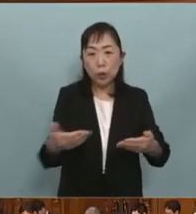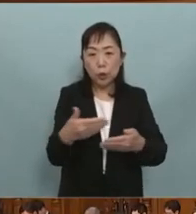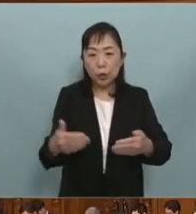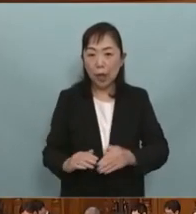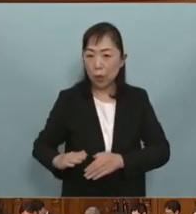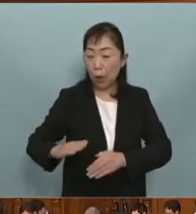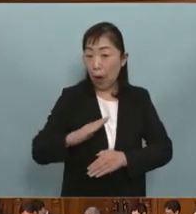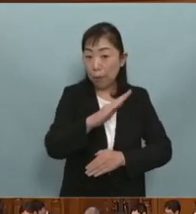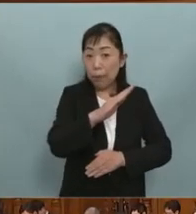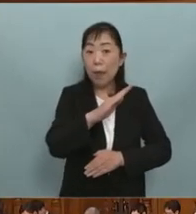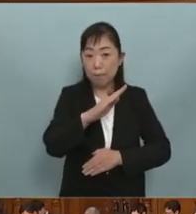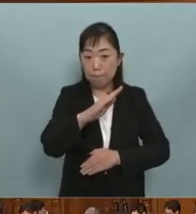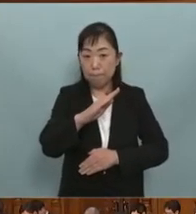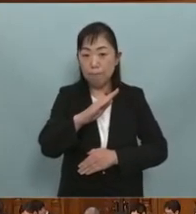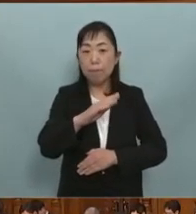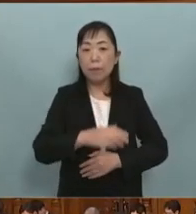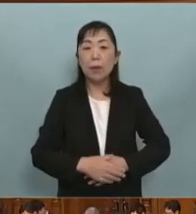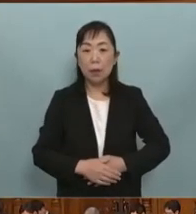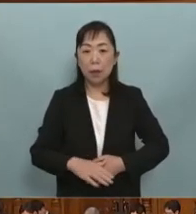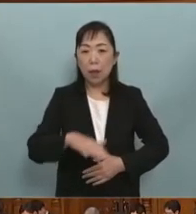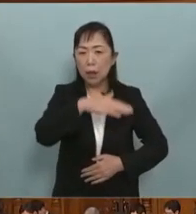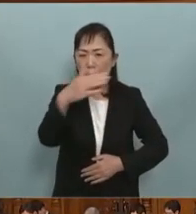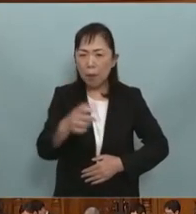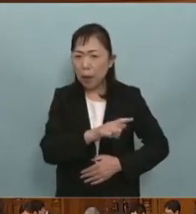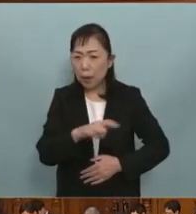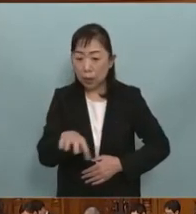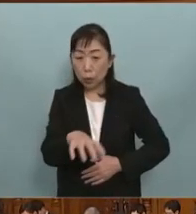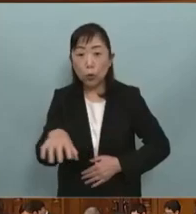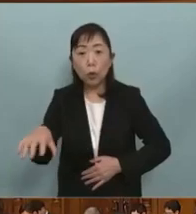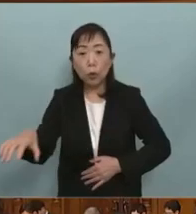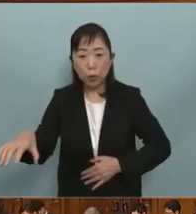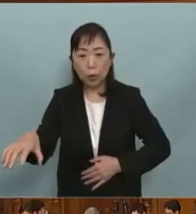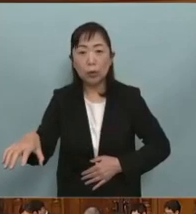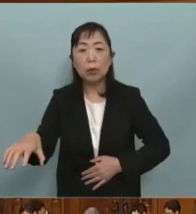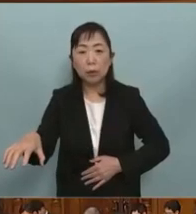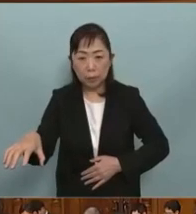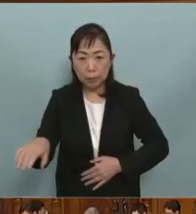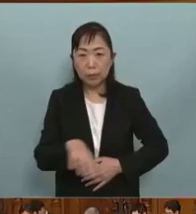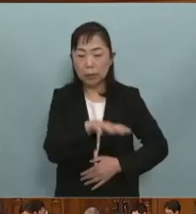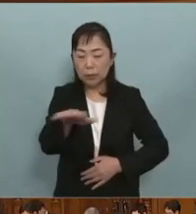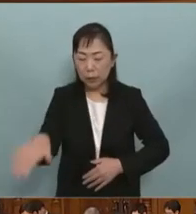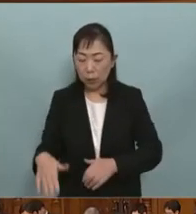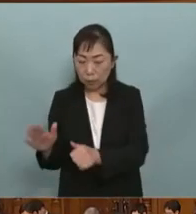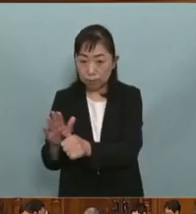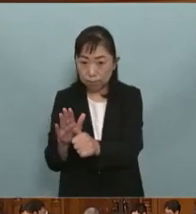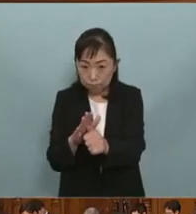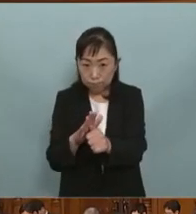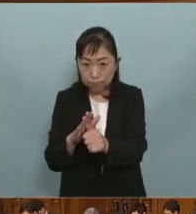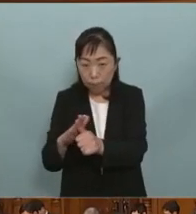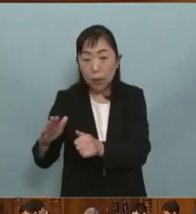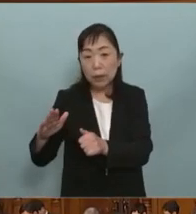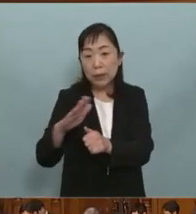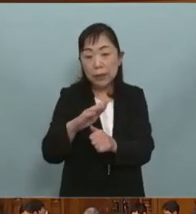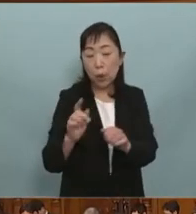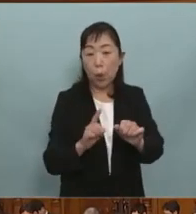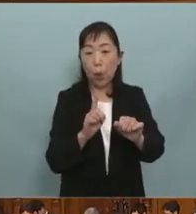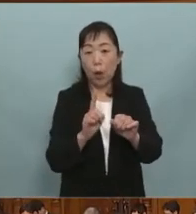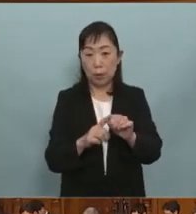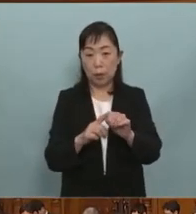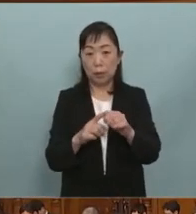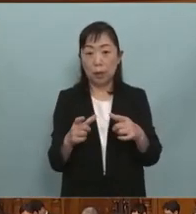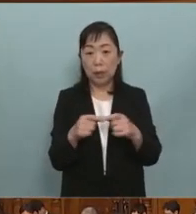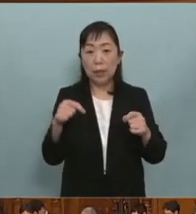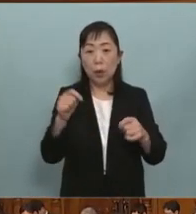な発展地域をはめとする農産漁村の進行を図ります国内の